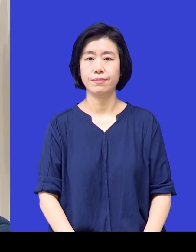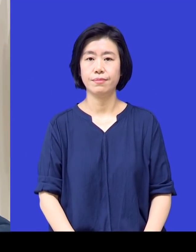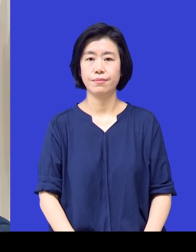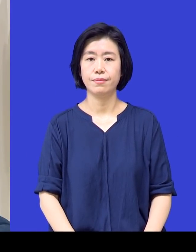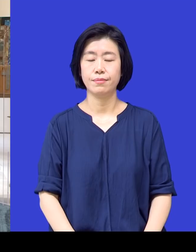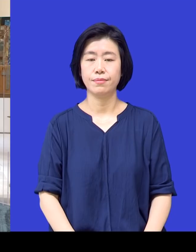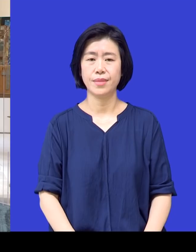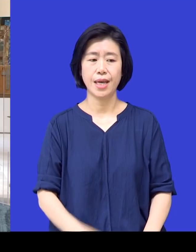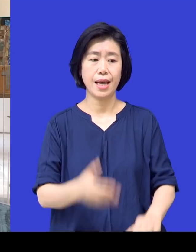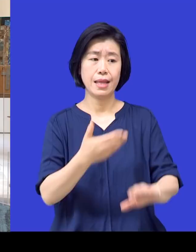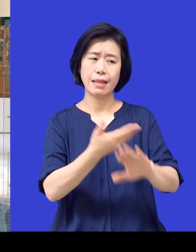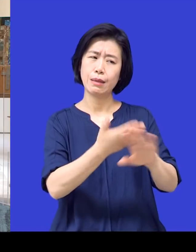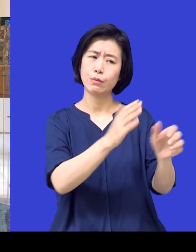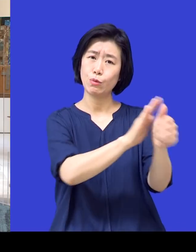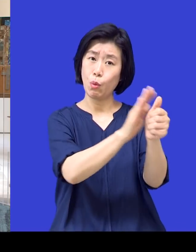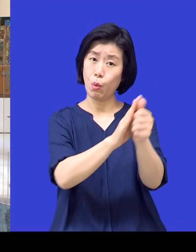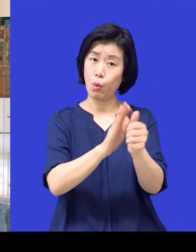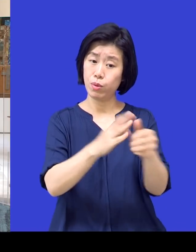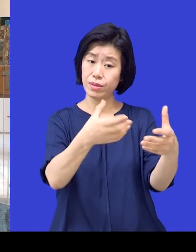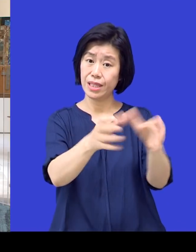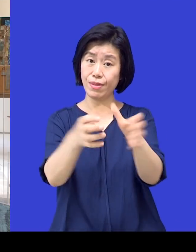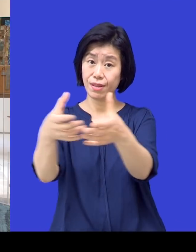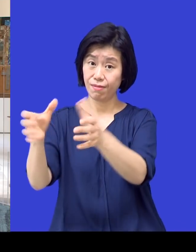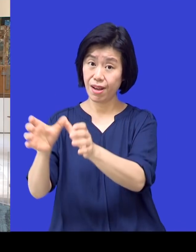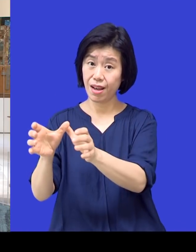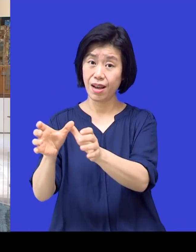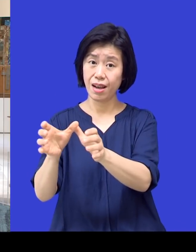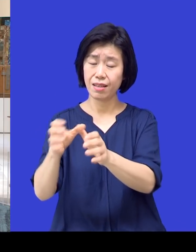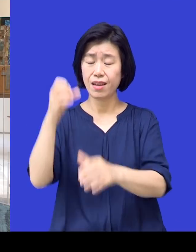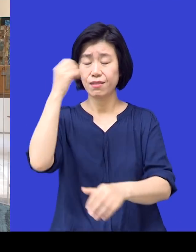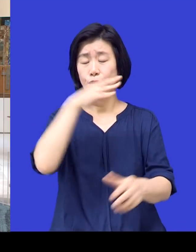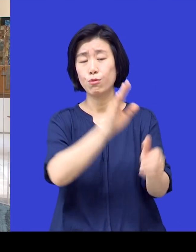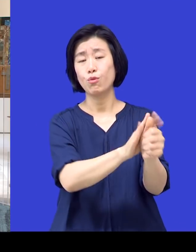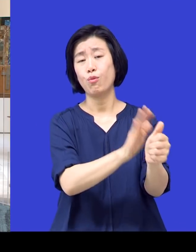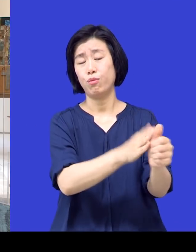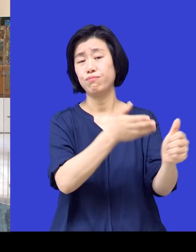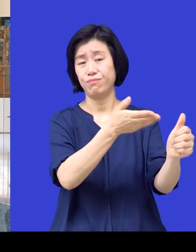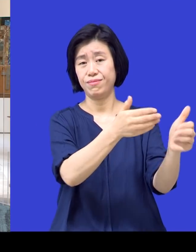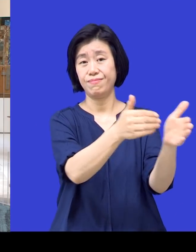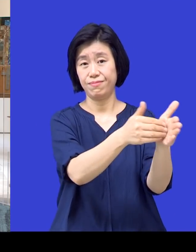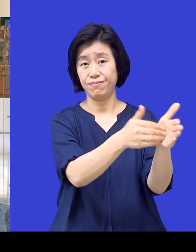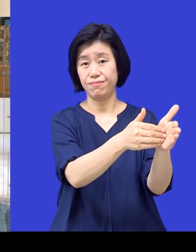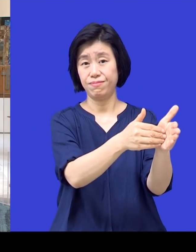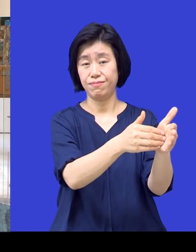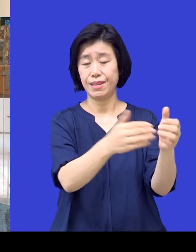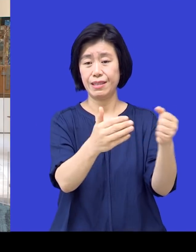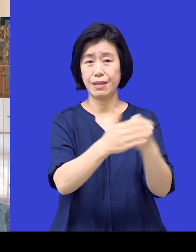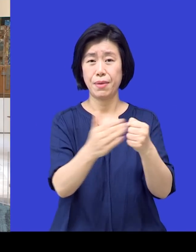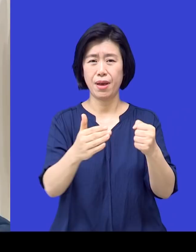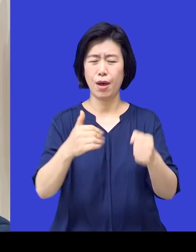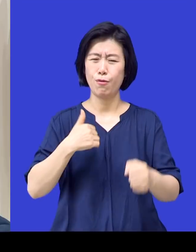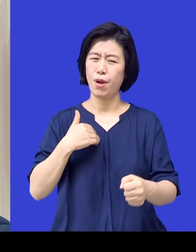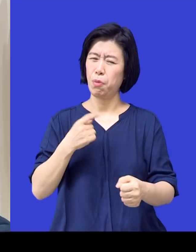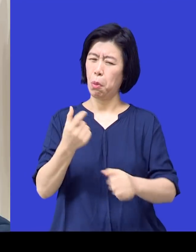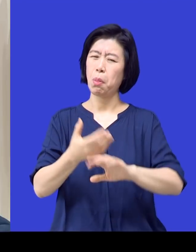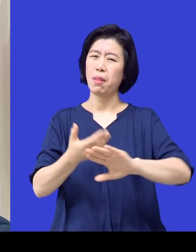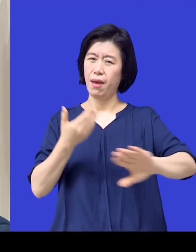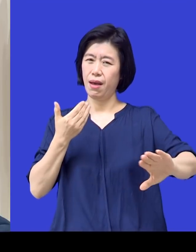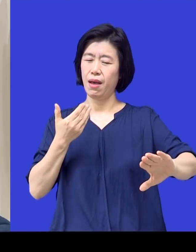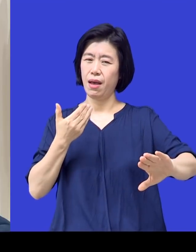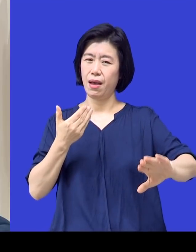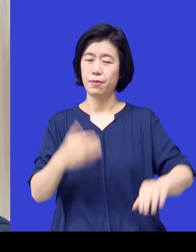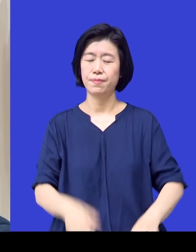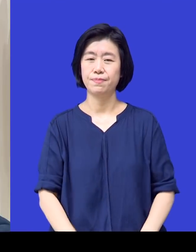기관이 아니고 일시적으로 이제 아이를 돕는 기관이 되다 보니까 네. 이런 전화를 저희가 안 해요. 예.